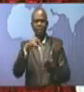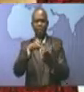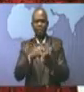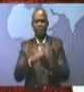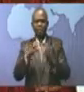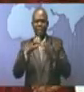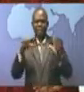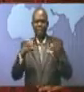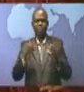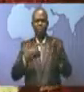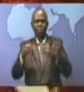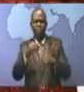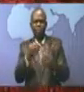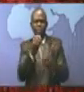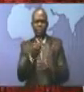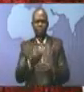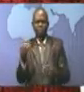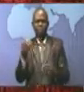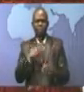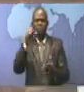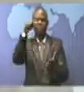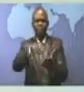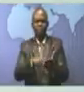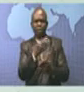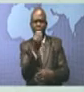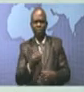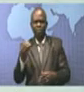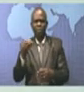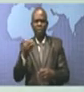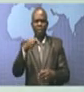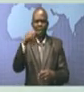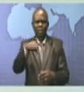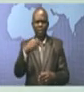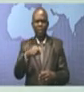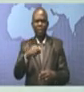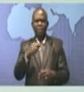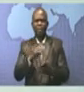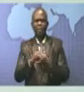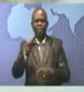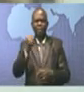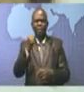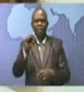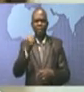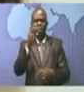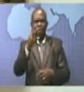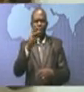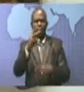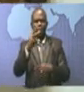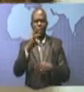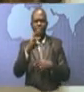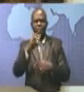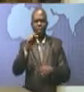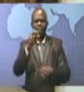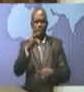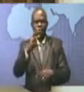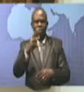collection d'art cubain, au total près de 1000 œuvres de qualité du 16e siècle à aujourd'hui, permettant d'en